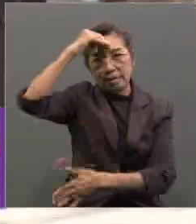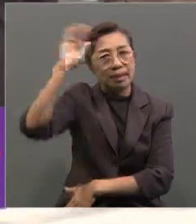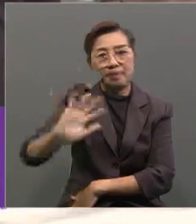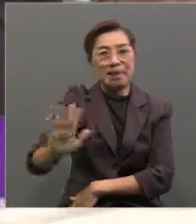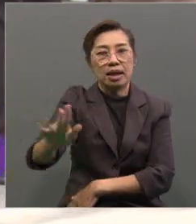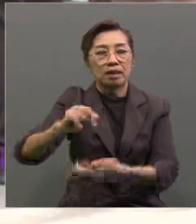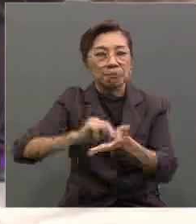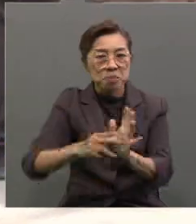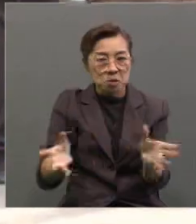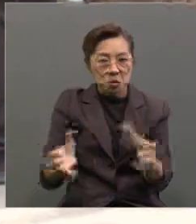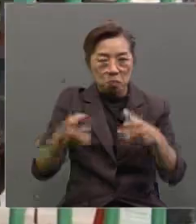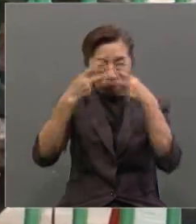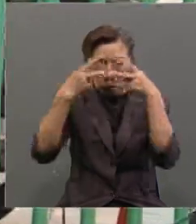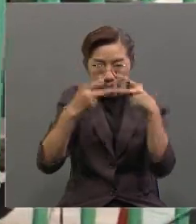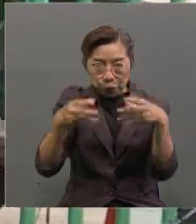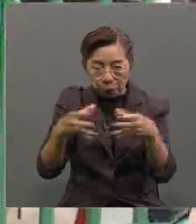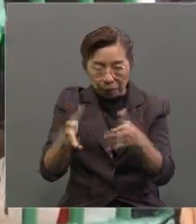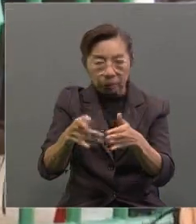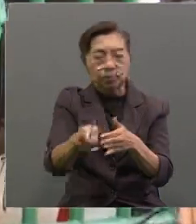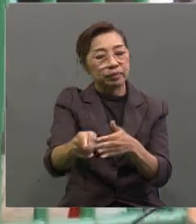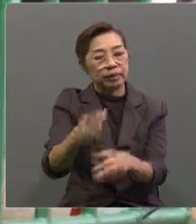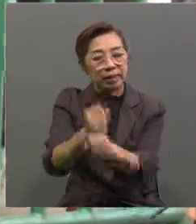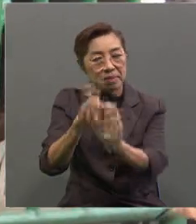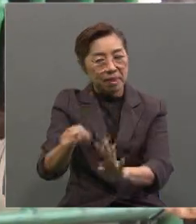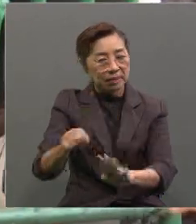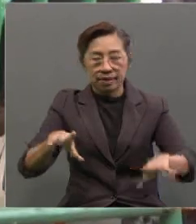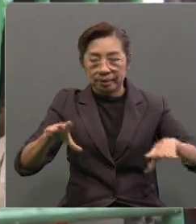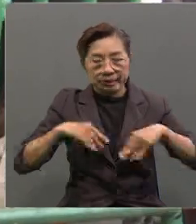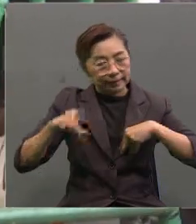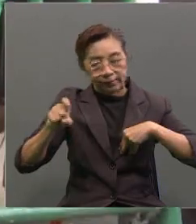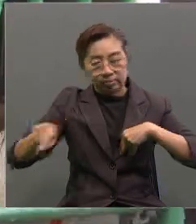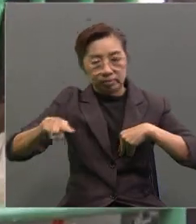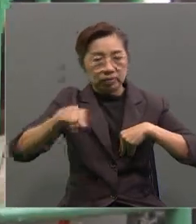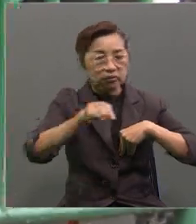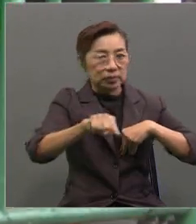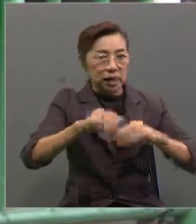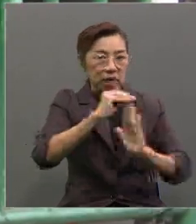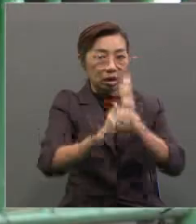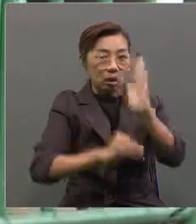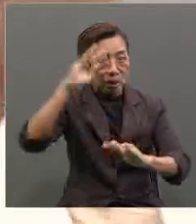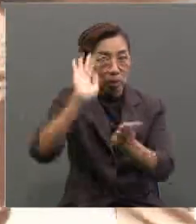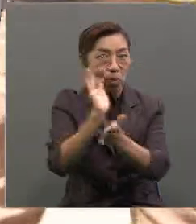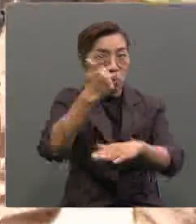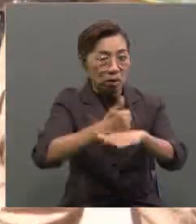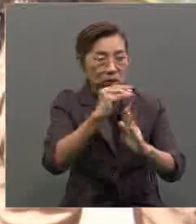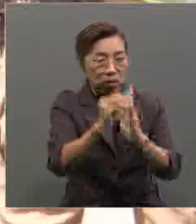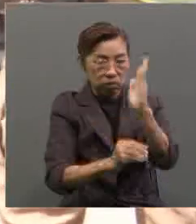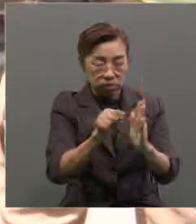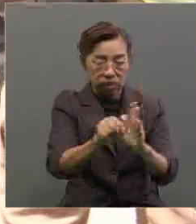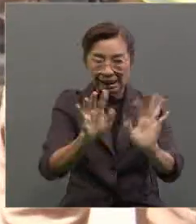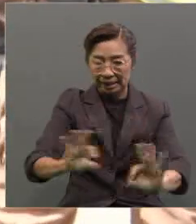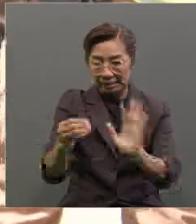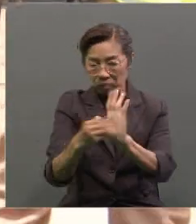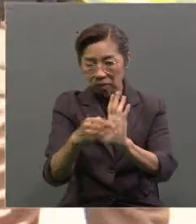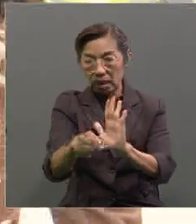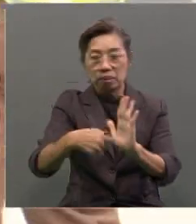หตุการณ์ที่เกิดขึ้นเนี่ยบอกเลยส่วนตัวรับไม่ได้ค่ะก็เลยสั่งการไปยังผู้บังคับการจังหวัดทั่วประเทศโดยเฉพาะในพื้นที่กรุงเ